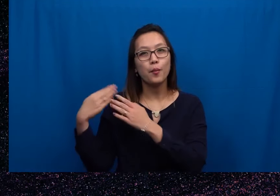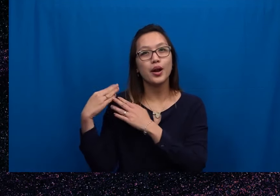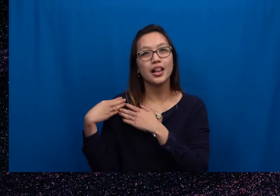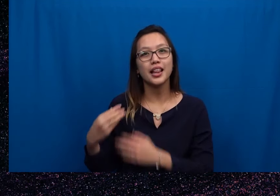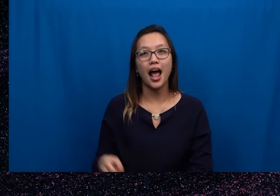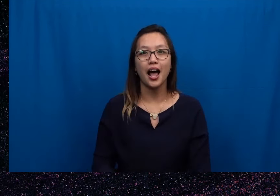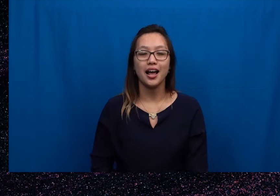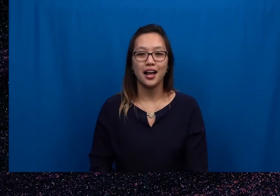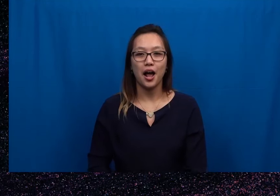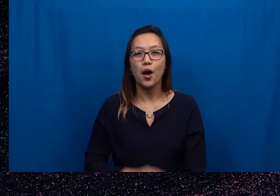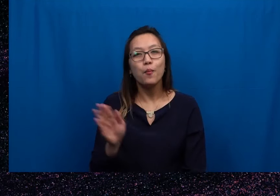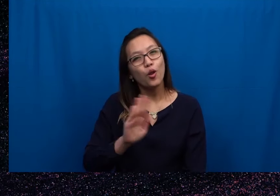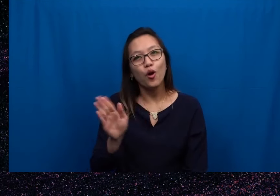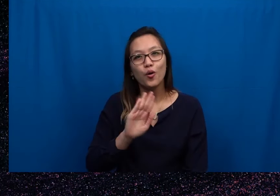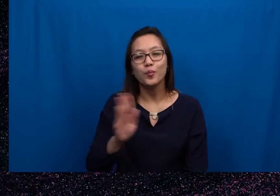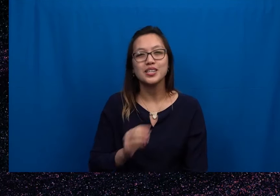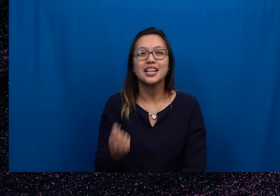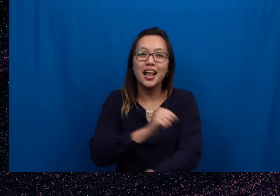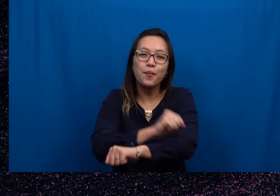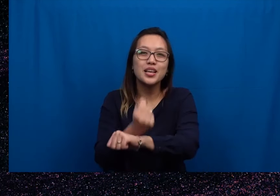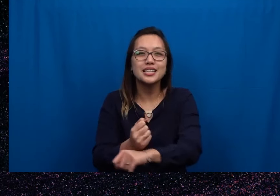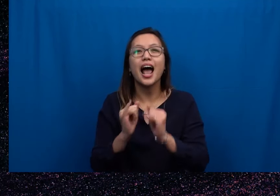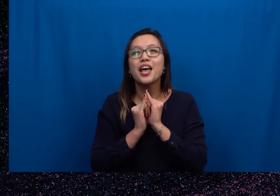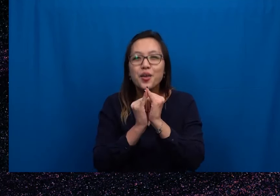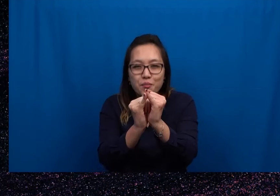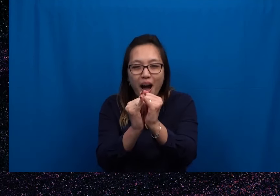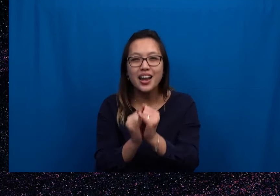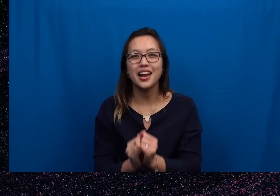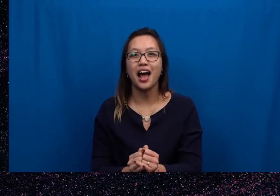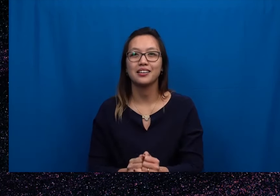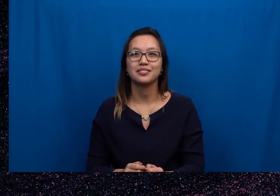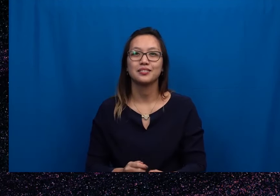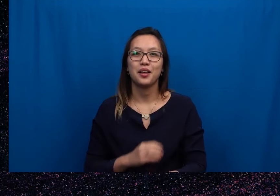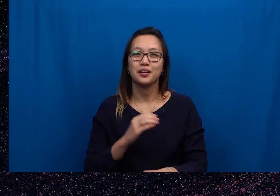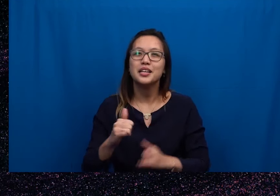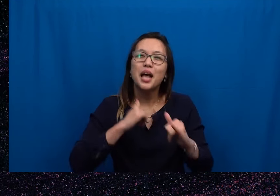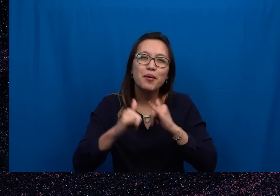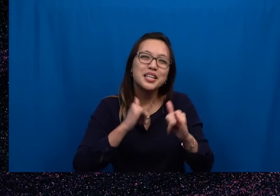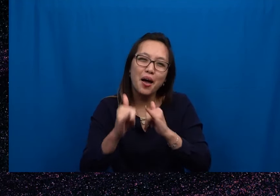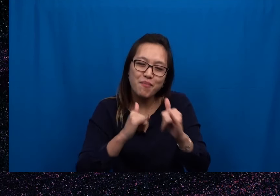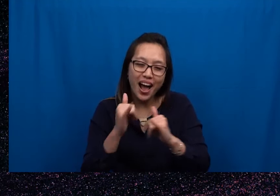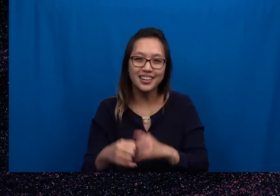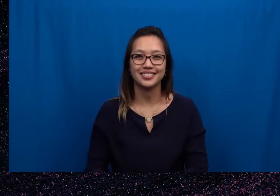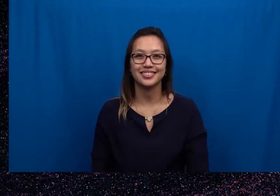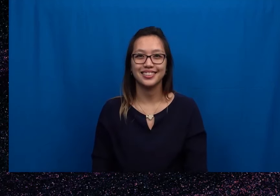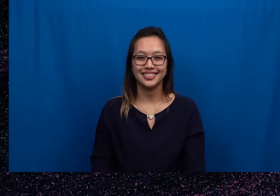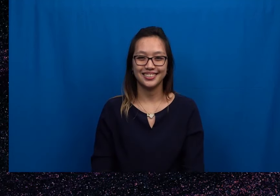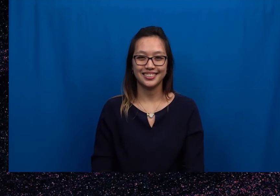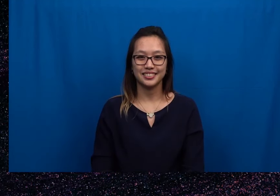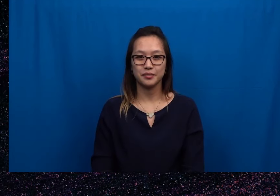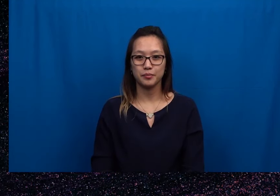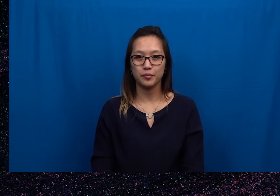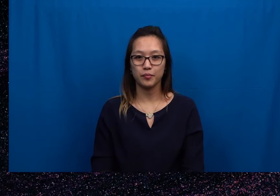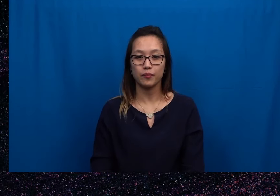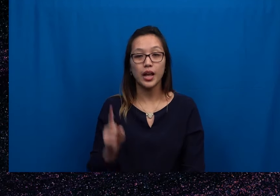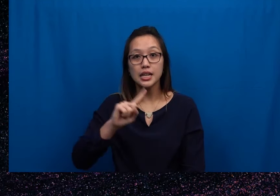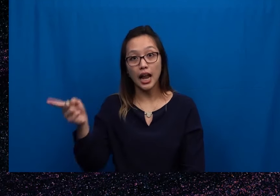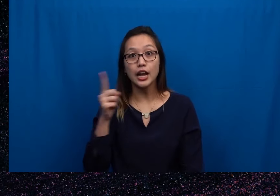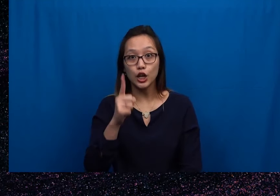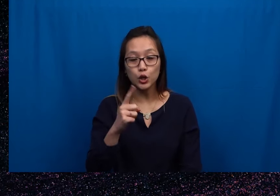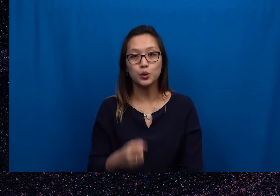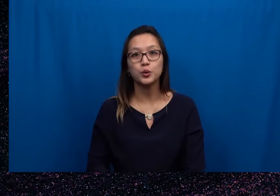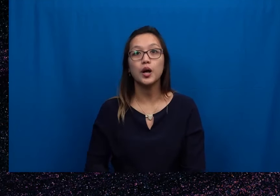mengusahakan yang terbaik. Supaya hal-hal ini, hal-hal yang terjadi belakangan ini bisa berlalu dengan segera. Selain ibadah online,